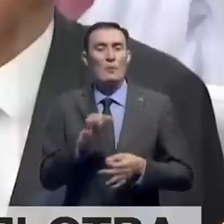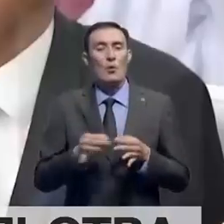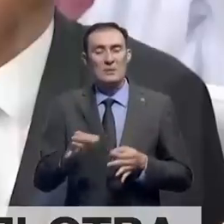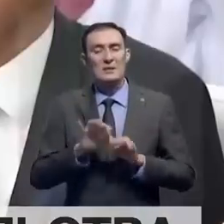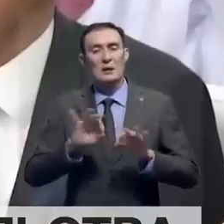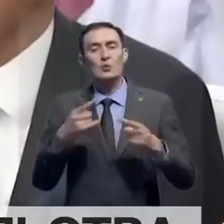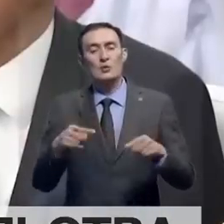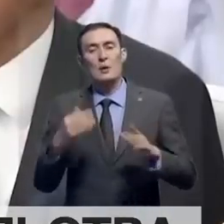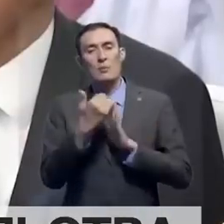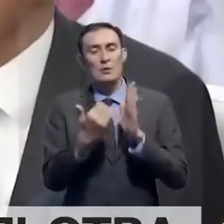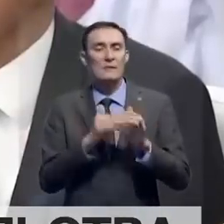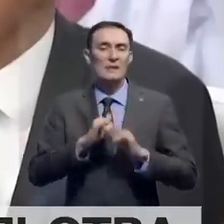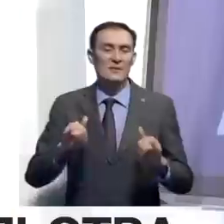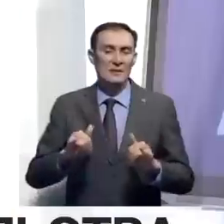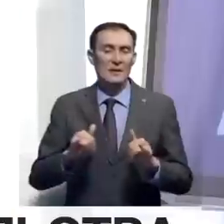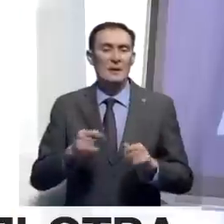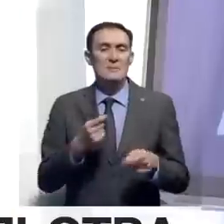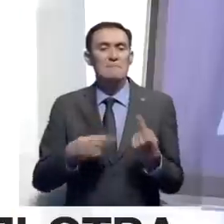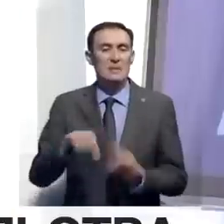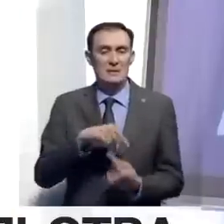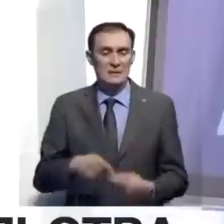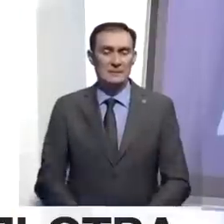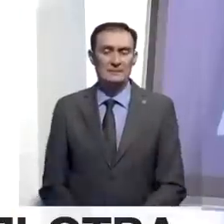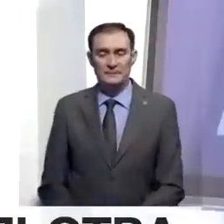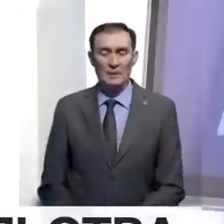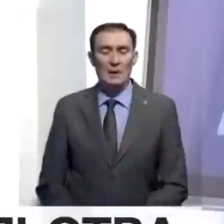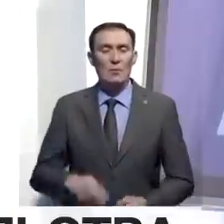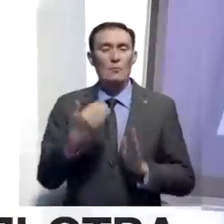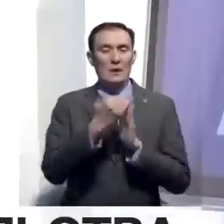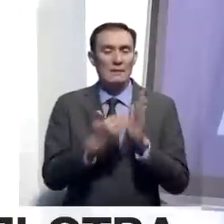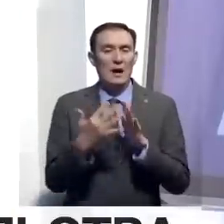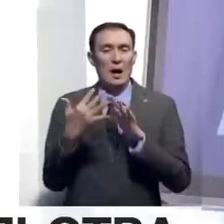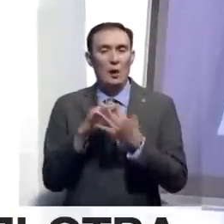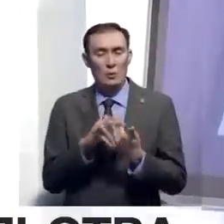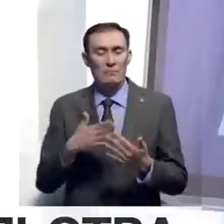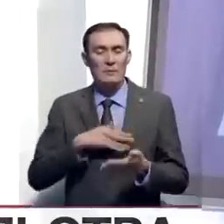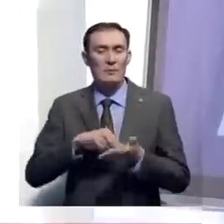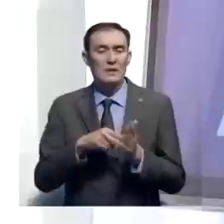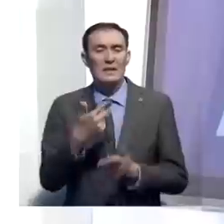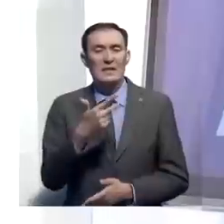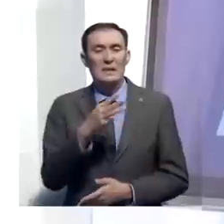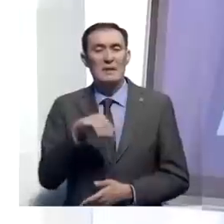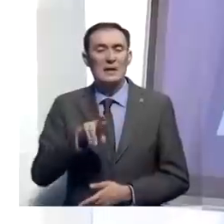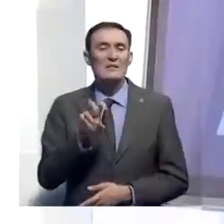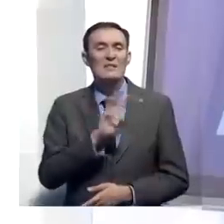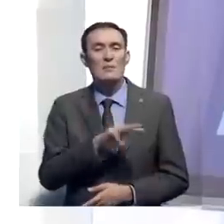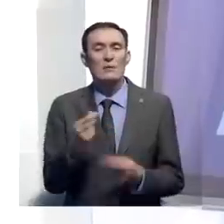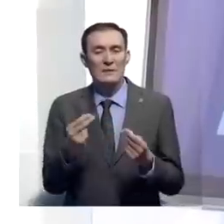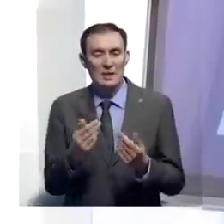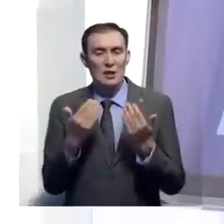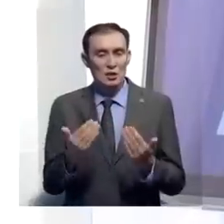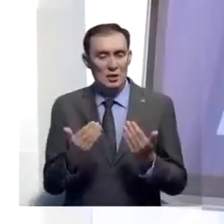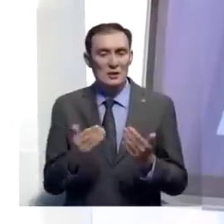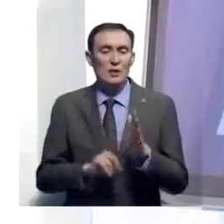рассказал и о других проектах по развитию мсб по программе у нас предусмотрено 3 млрд 200 миллионов тенге